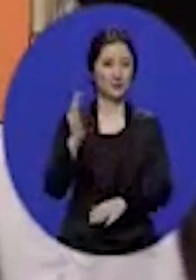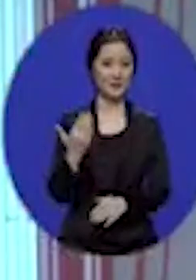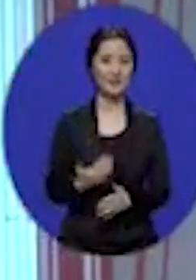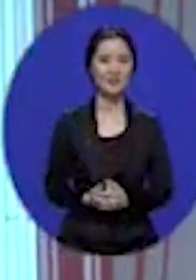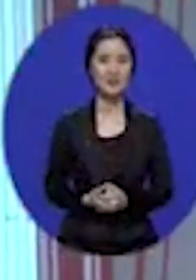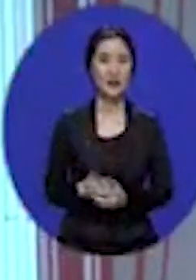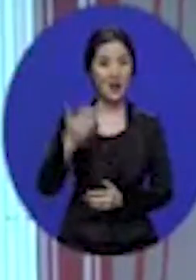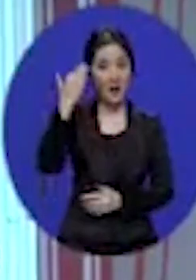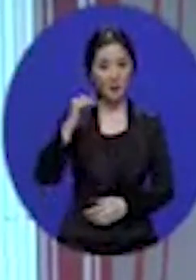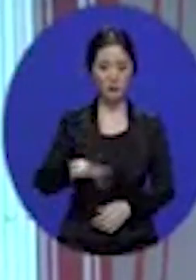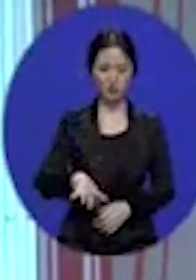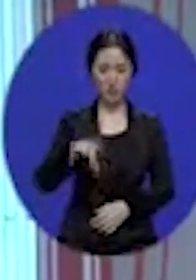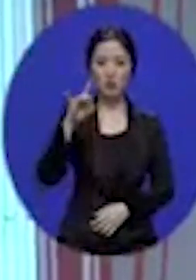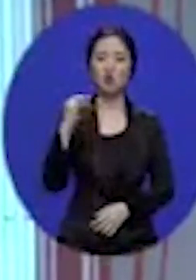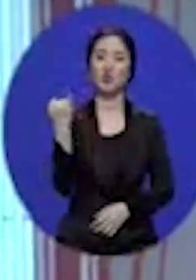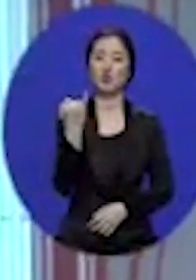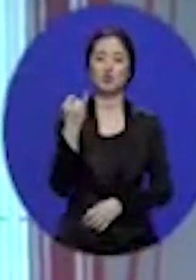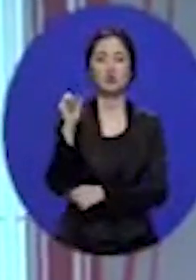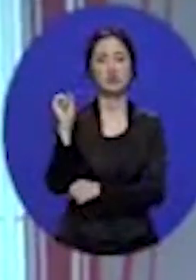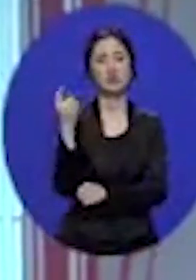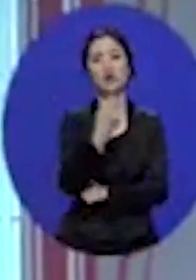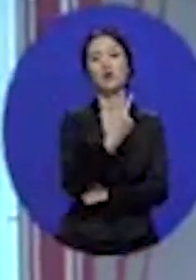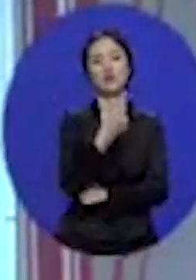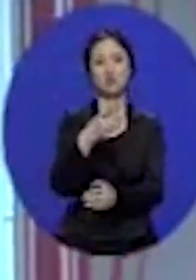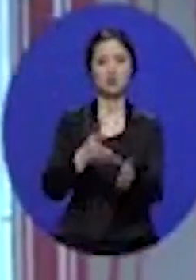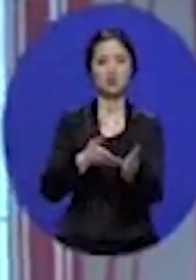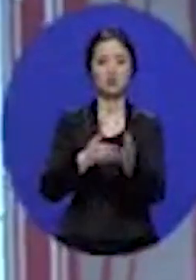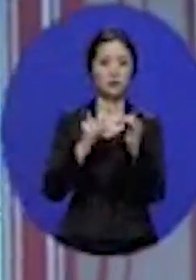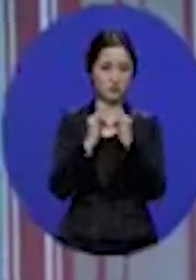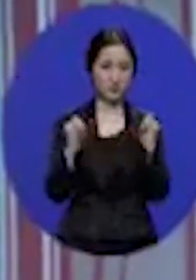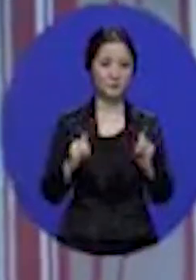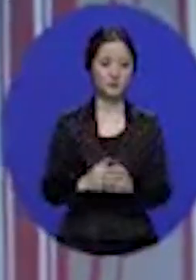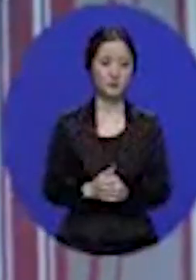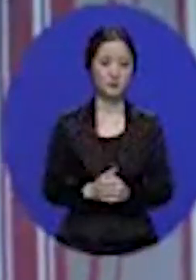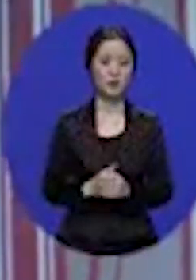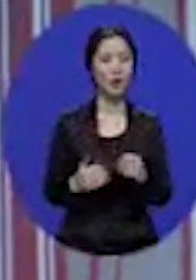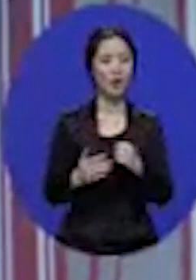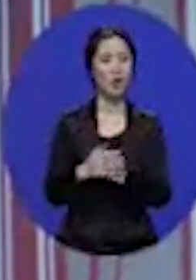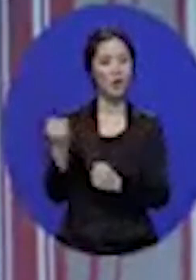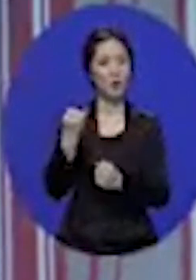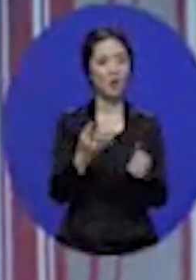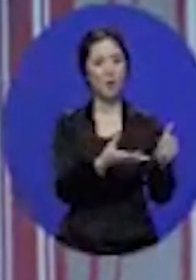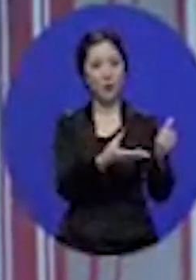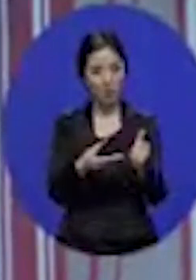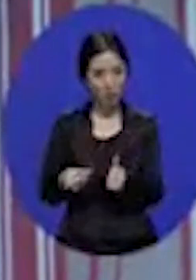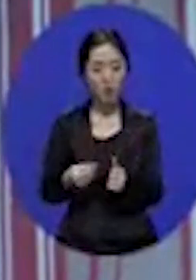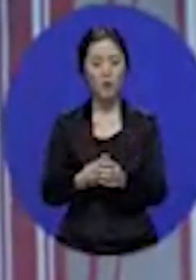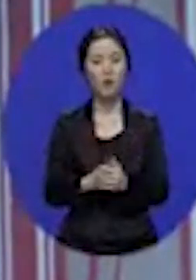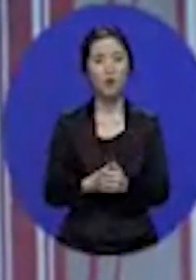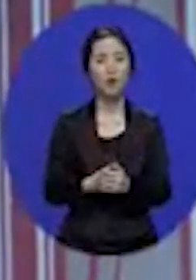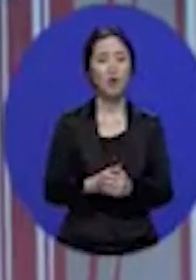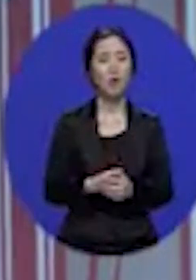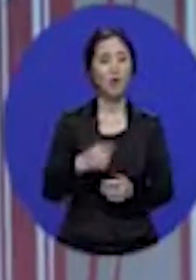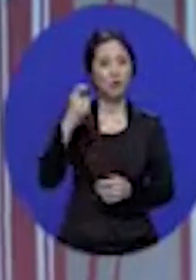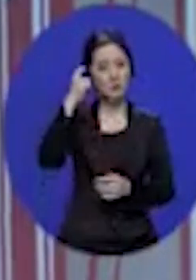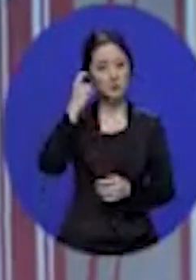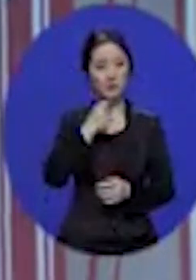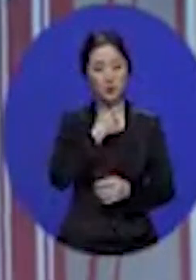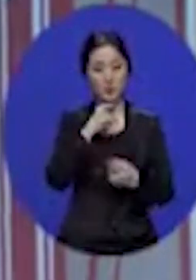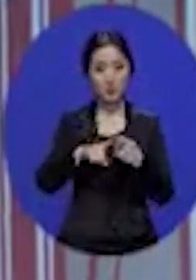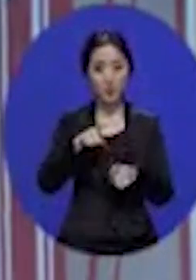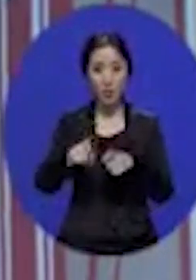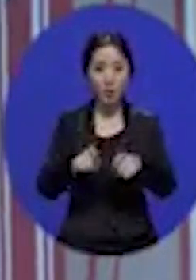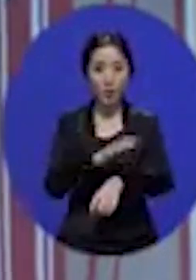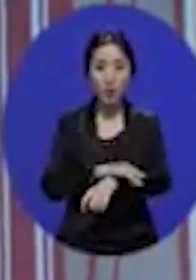국내 최초의 여성 캐스터랍니다. 그래서 오늘 이분을 모셔서 어떻게 생각하는 대로 이루어질 수 있는지에 대한 그 답을